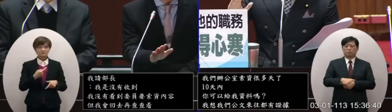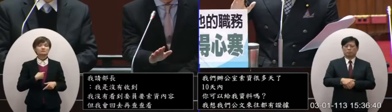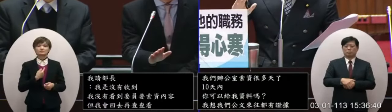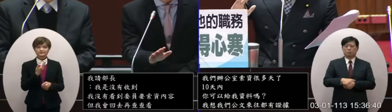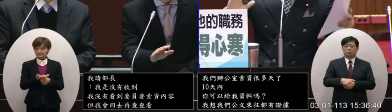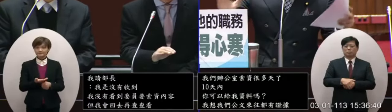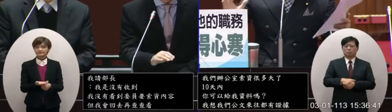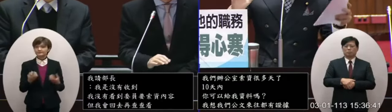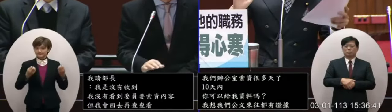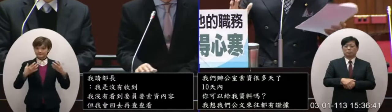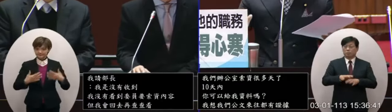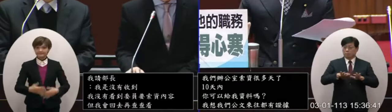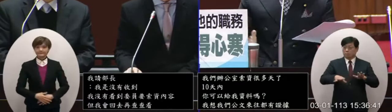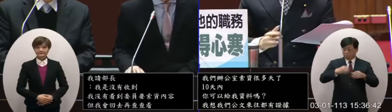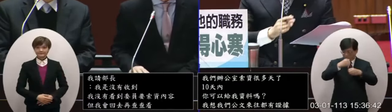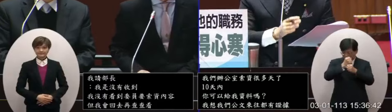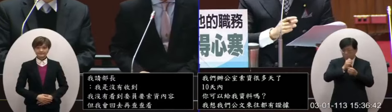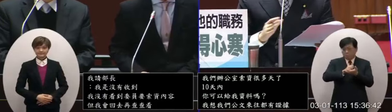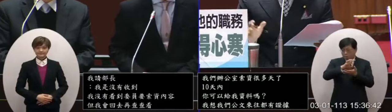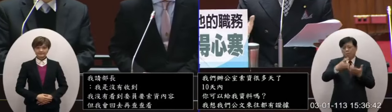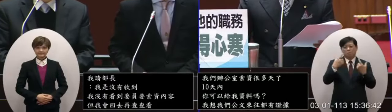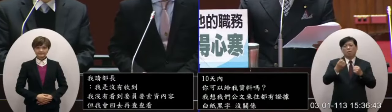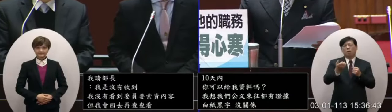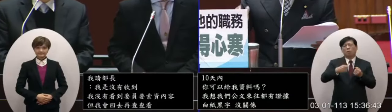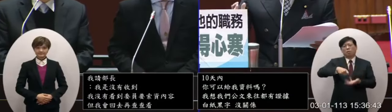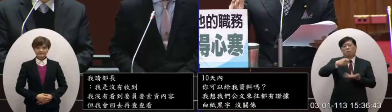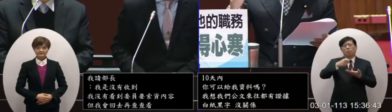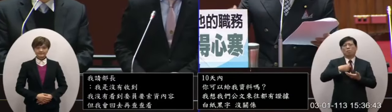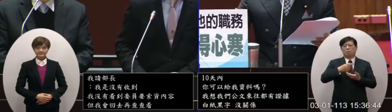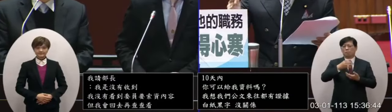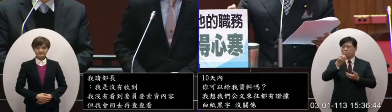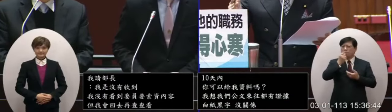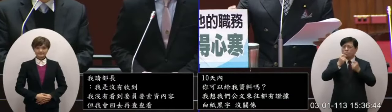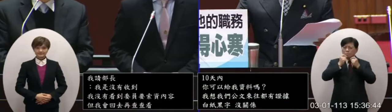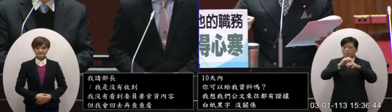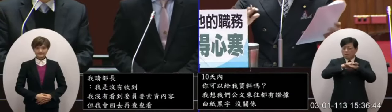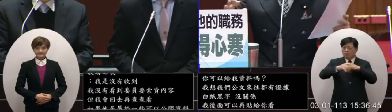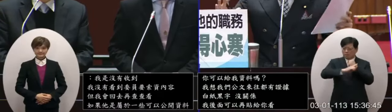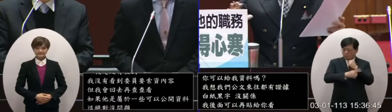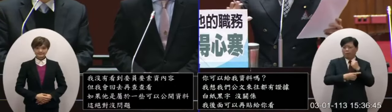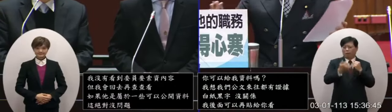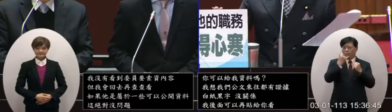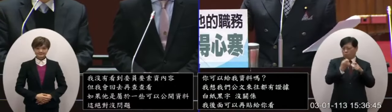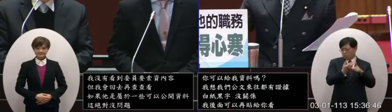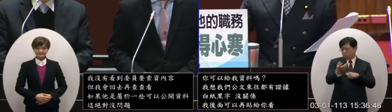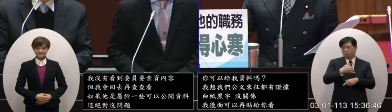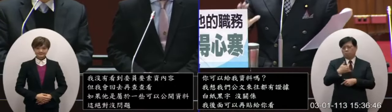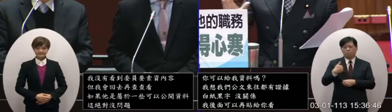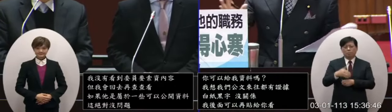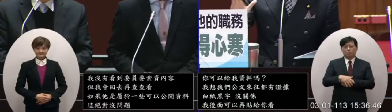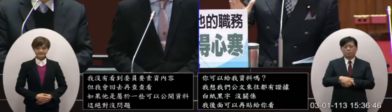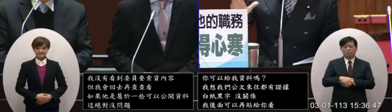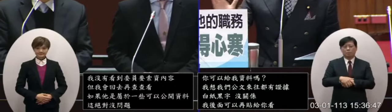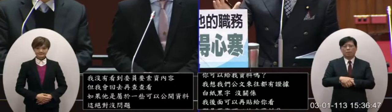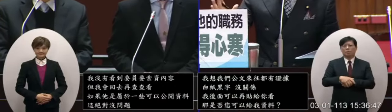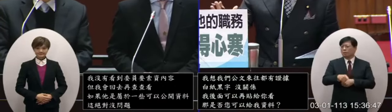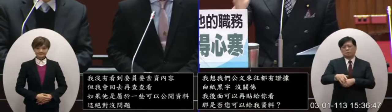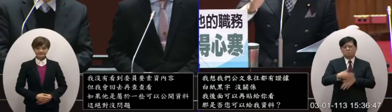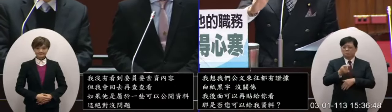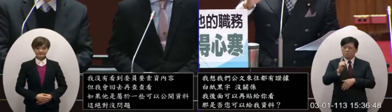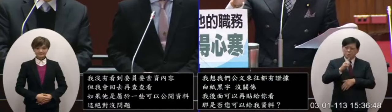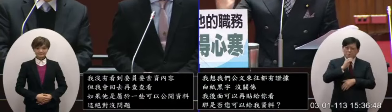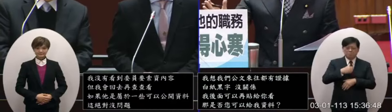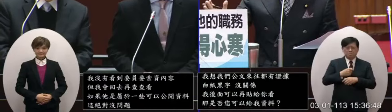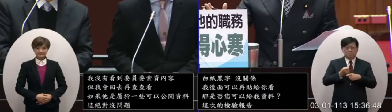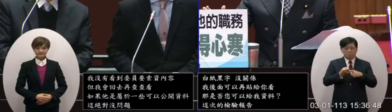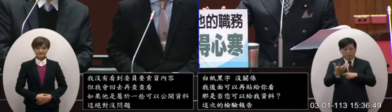对没有问题了。 这一次的检验报告，我想刚讲很清楚，实验法规定检验资讯都应该要公开，所以应该没有所谓的